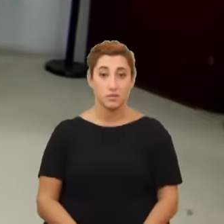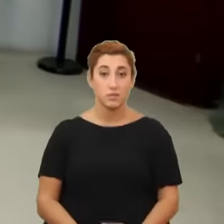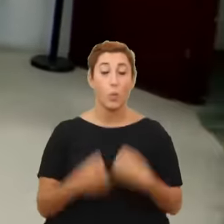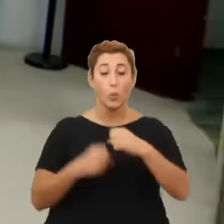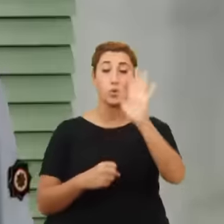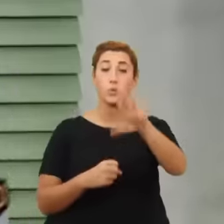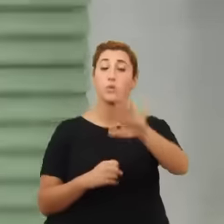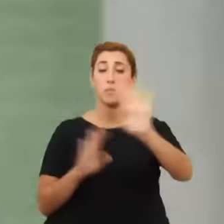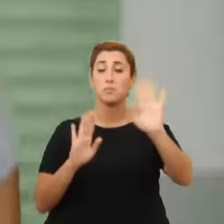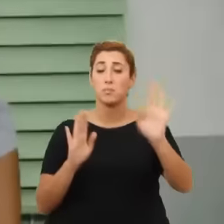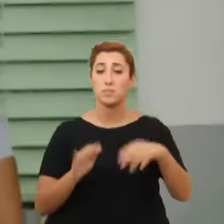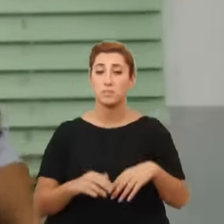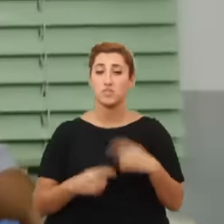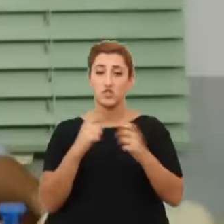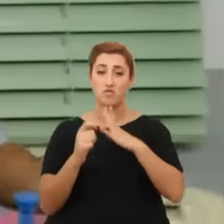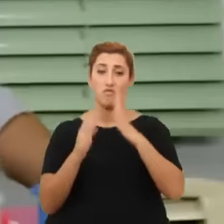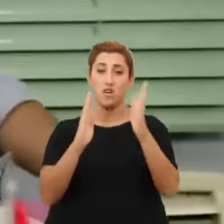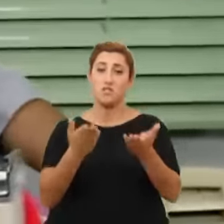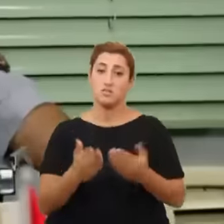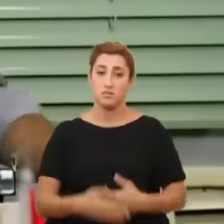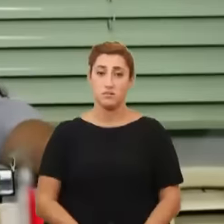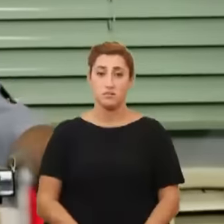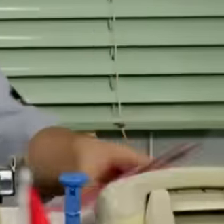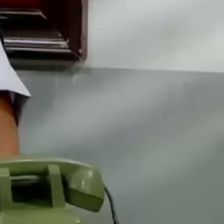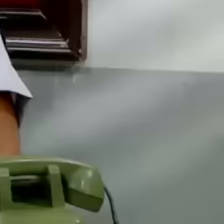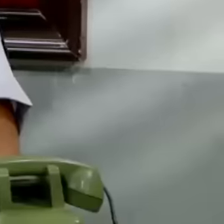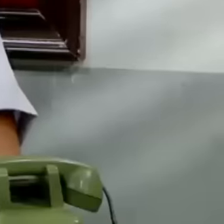Otur yerine ya, otur otur, tamam otur. İşin gücün var senin.